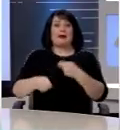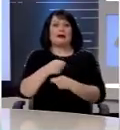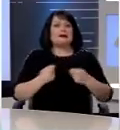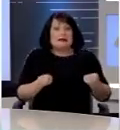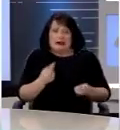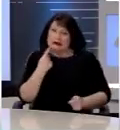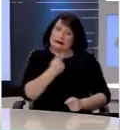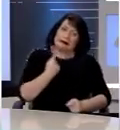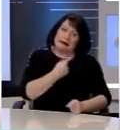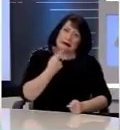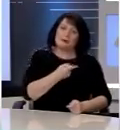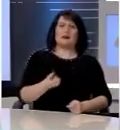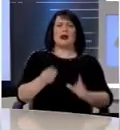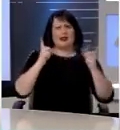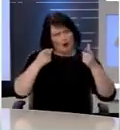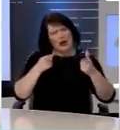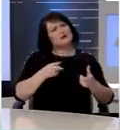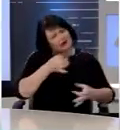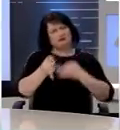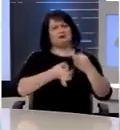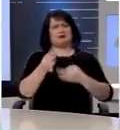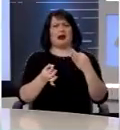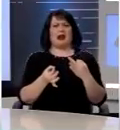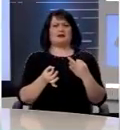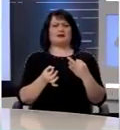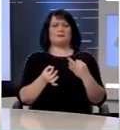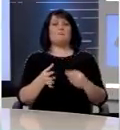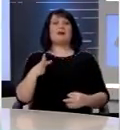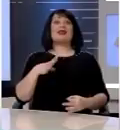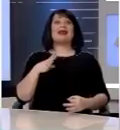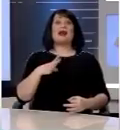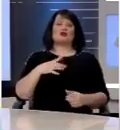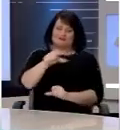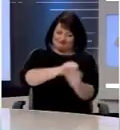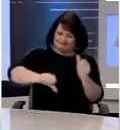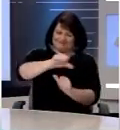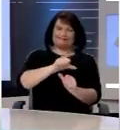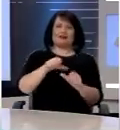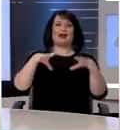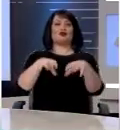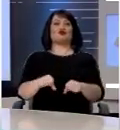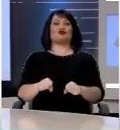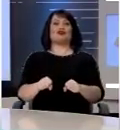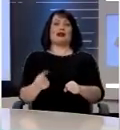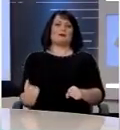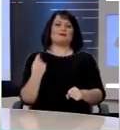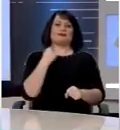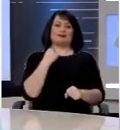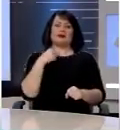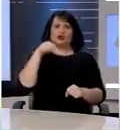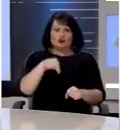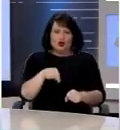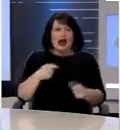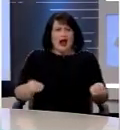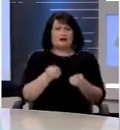επιχειρηματίες να αποκαταστήσουν την πρόσβαση στην εξουσία που εχάθη εδώ και καιρό συντονισμένα,